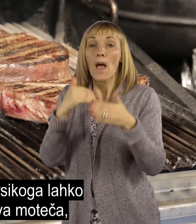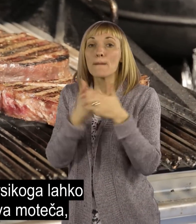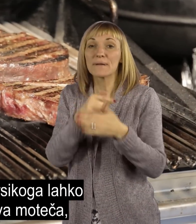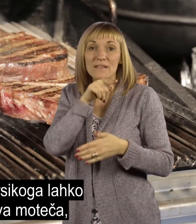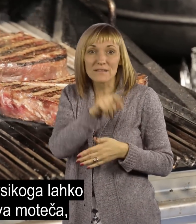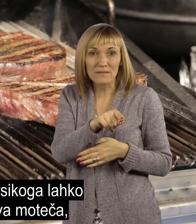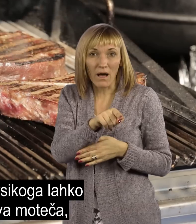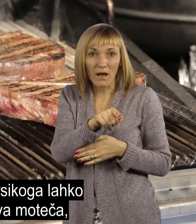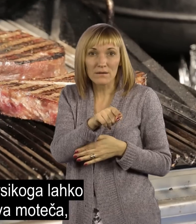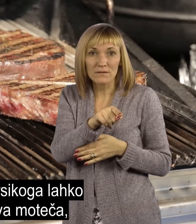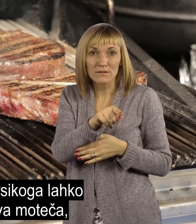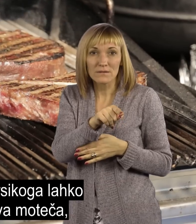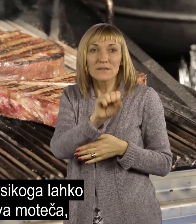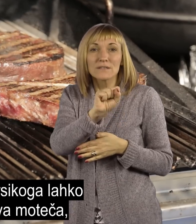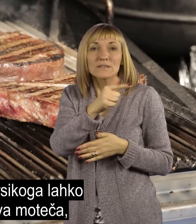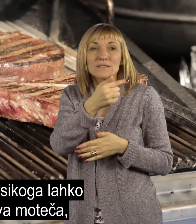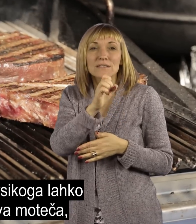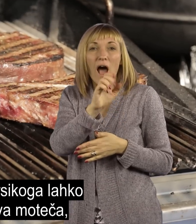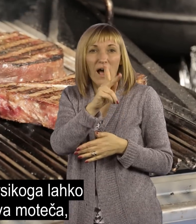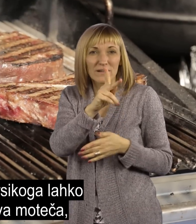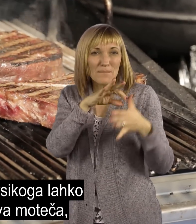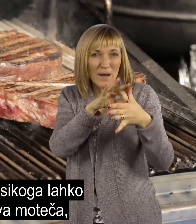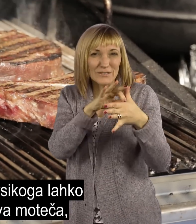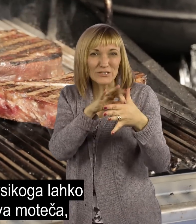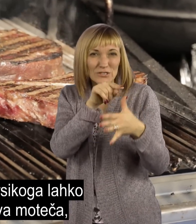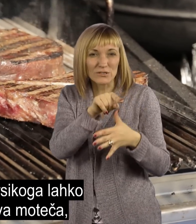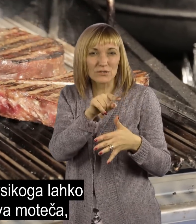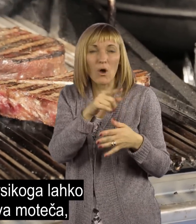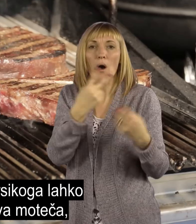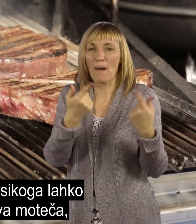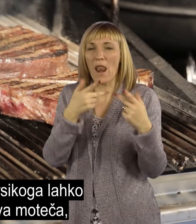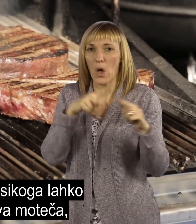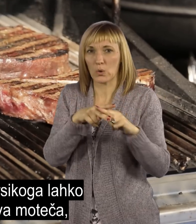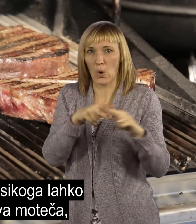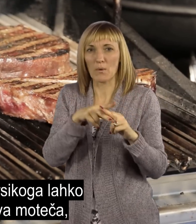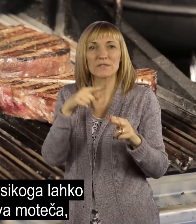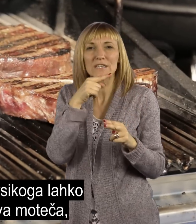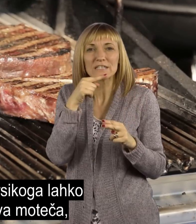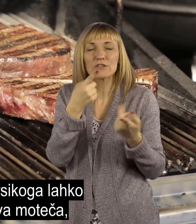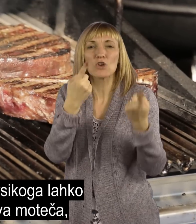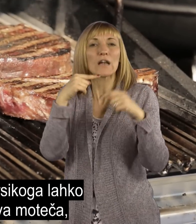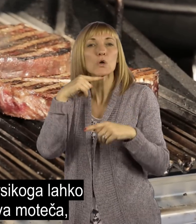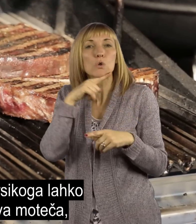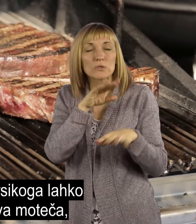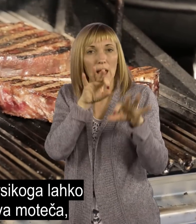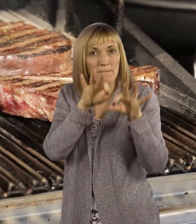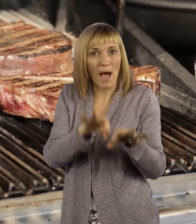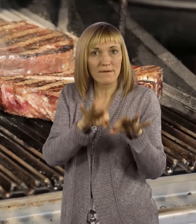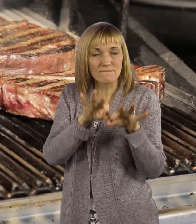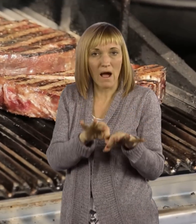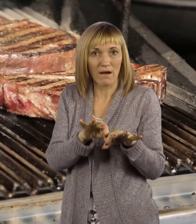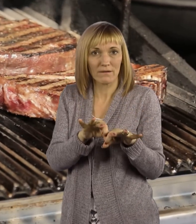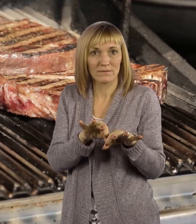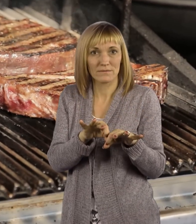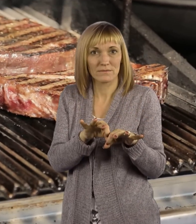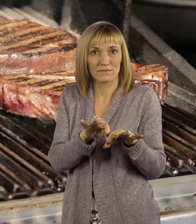Pri stejkih pa je marsikomu lahko tudi moteča rdeča ali rožnata barva,